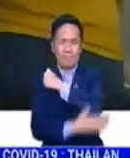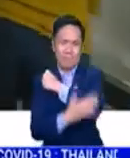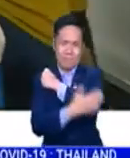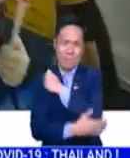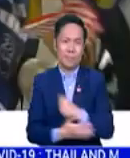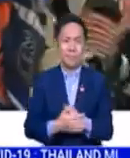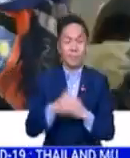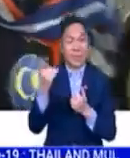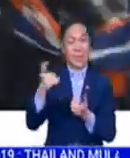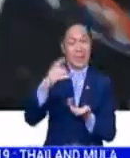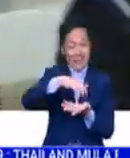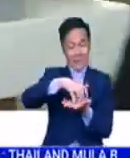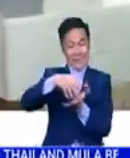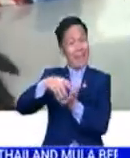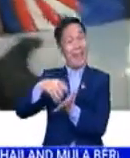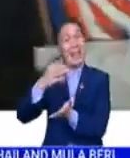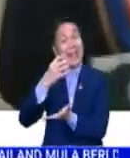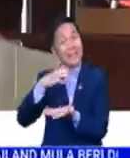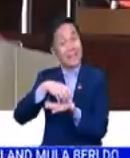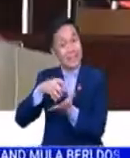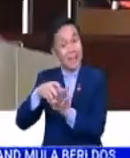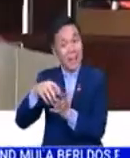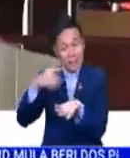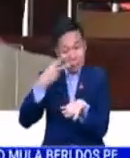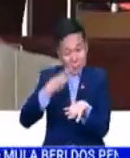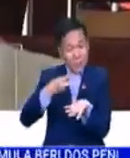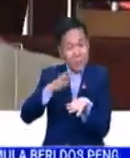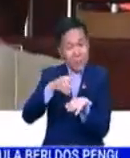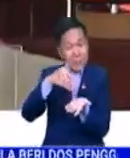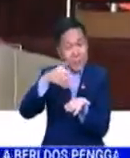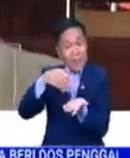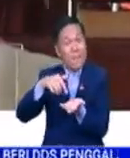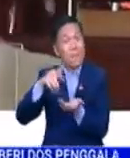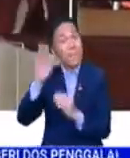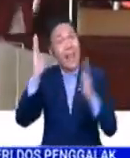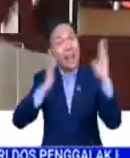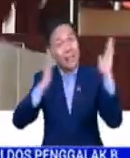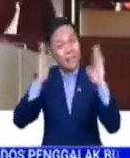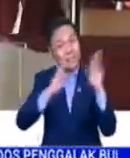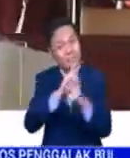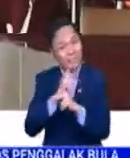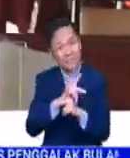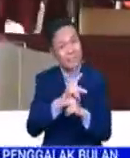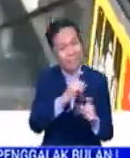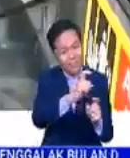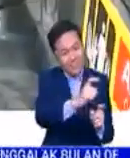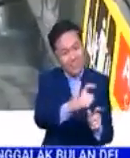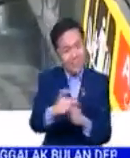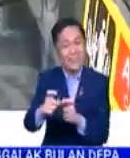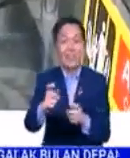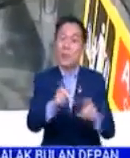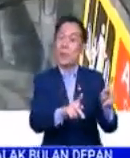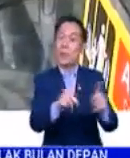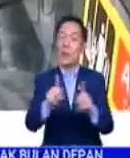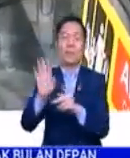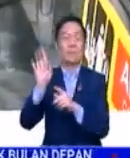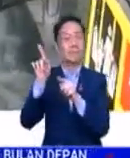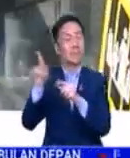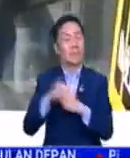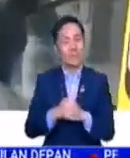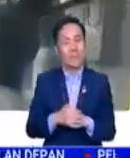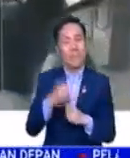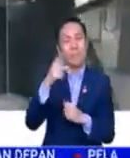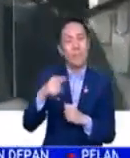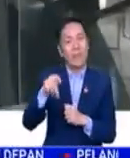500 kek cawan atau cupcake Malaysia Prihatin dan Jalur Gemilang diedar kepada orang ramai di Pusat